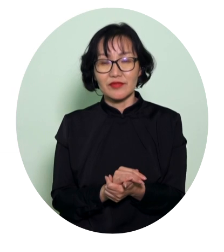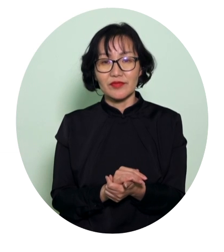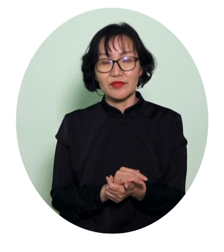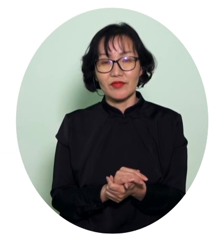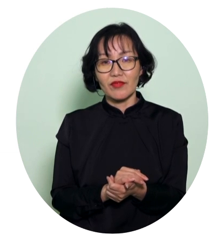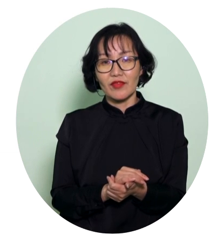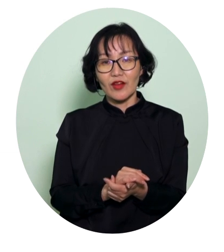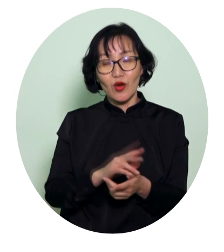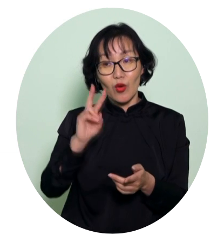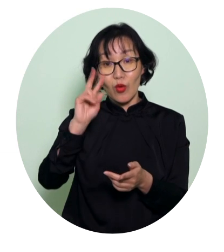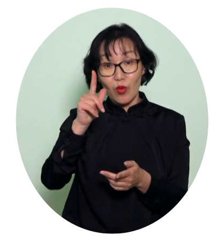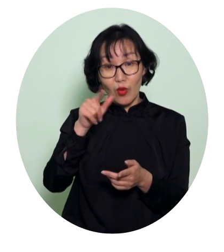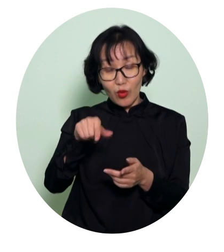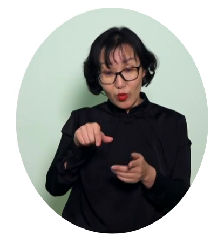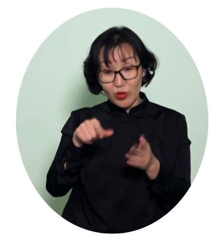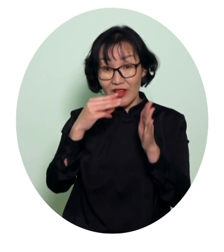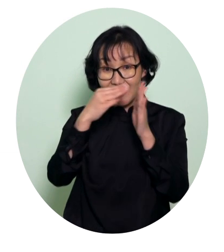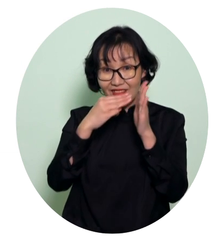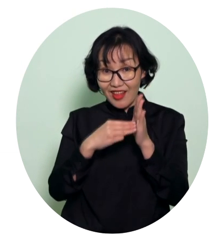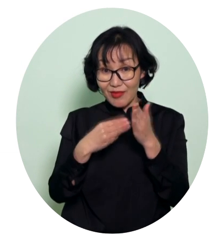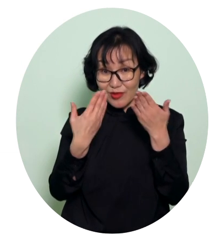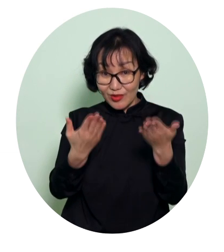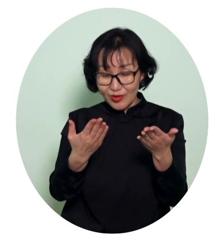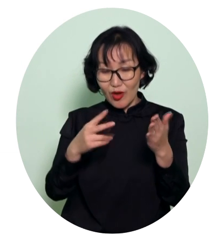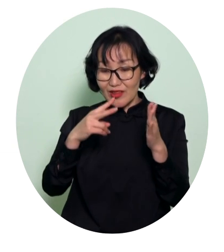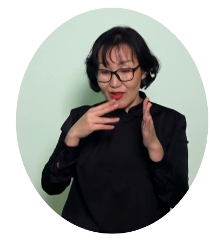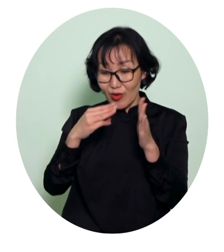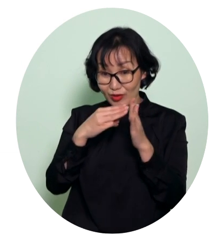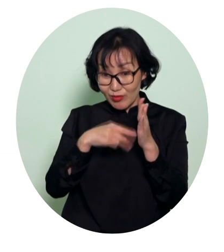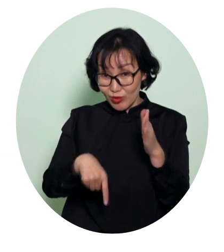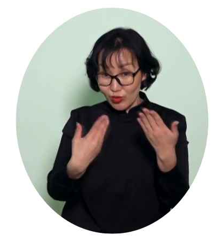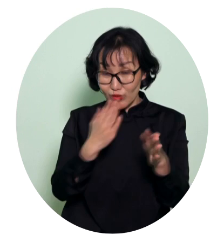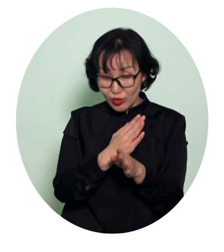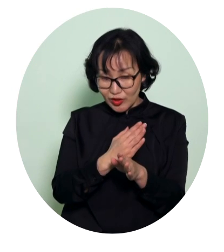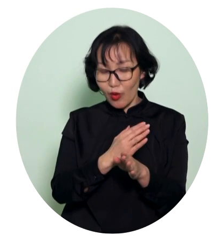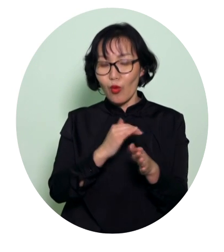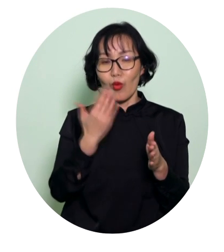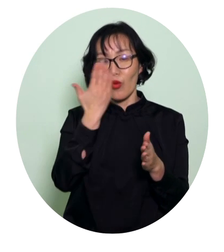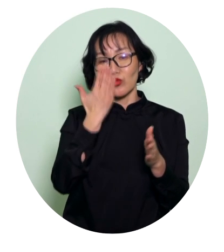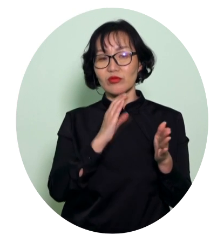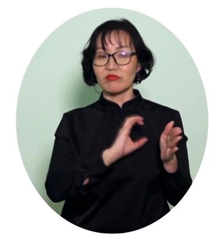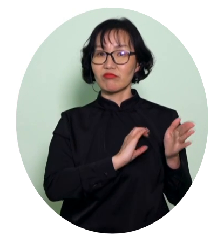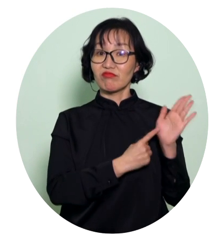хэсгийн маань унш. Үгнүүдээ тайлбарсан үгнүүдээ уншихад төрсэн сэтгэлдлээ